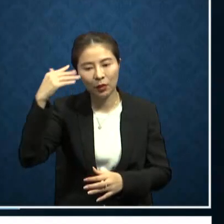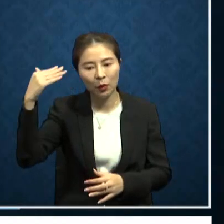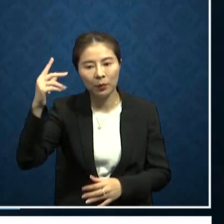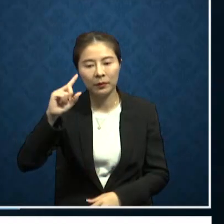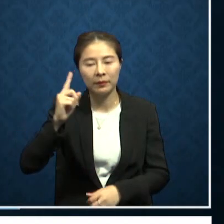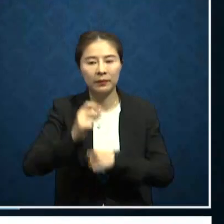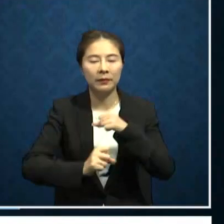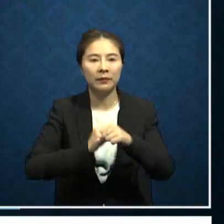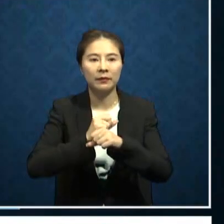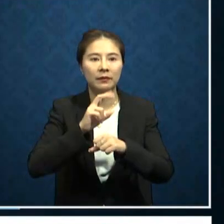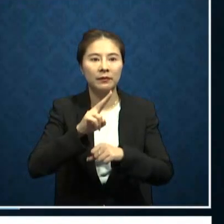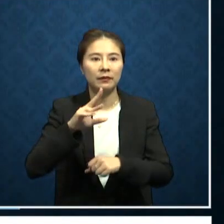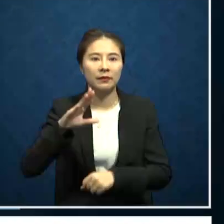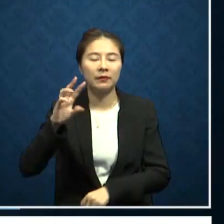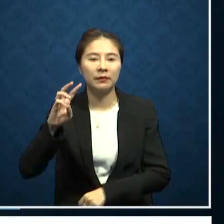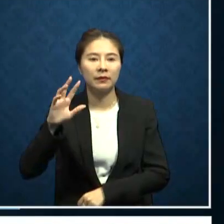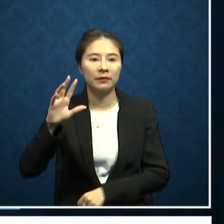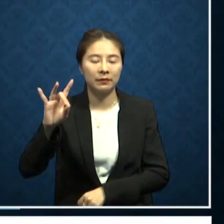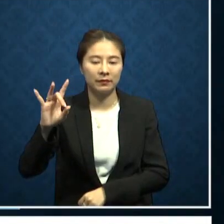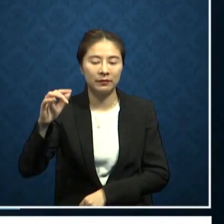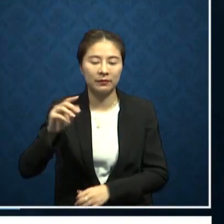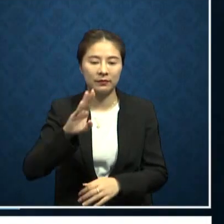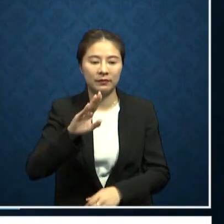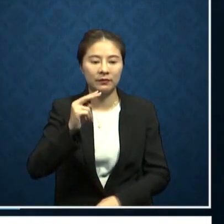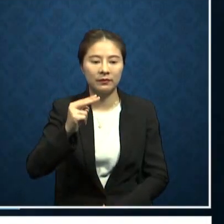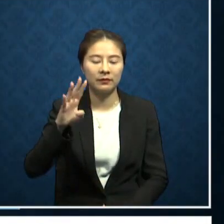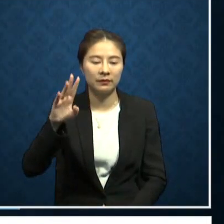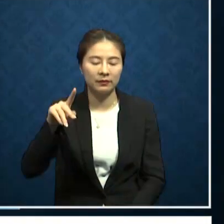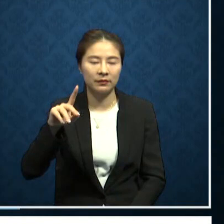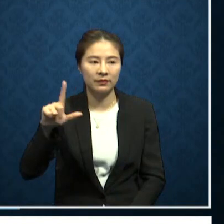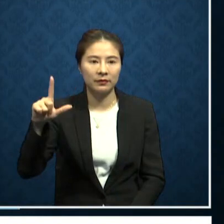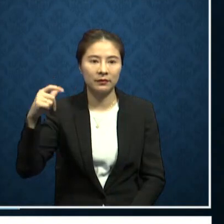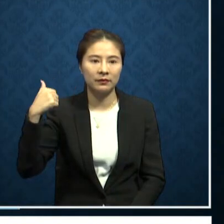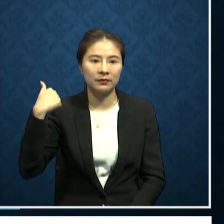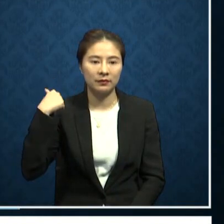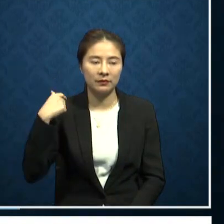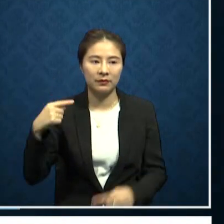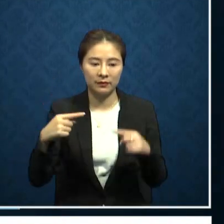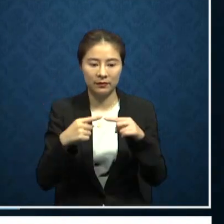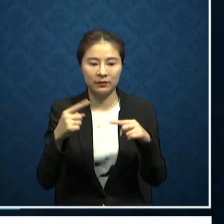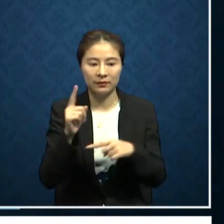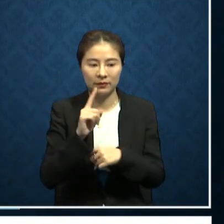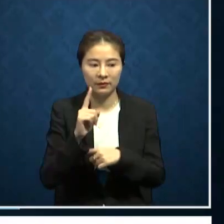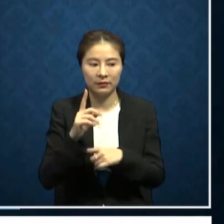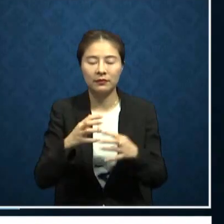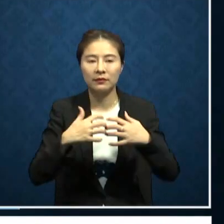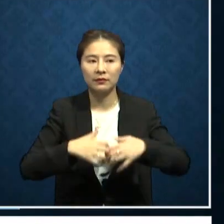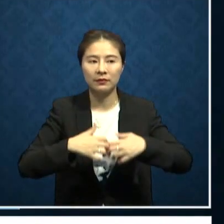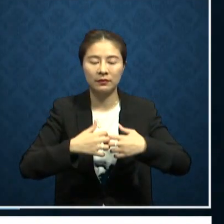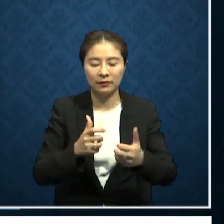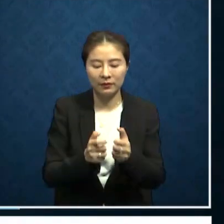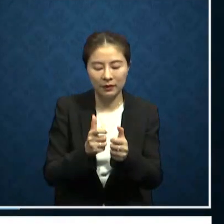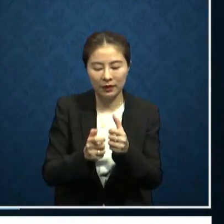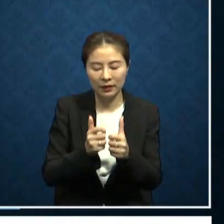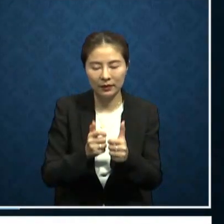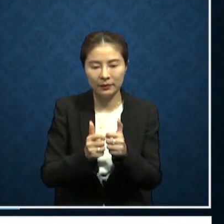โตในปี2568อยู่ที่ 44,000ล้านบาทนะคะอุตสาหกรรมที่ควรติดตามนะคะได้แก่อุตสาหกรรมตลาดเกมนะคะแล้ว